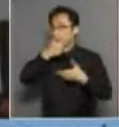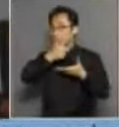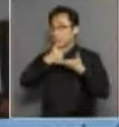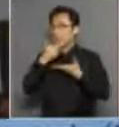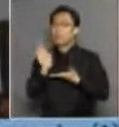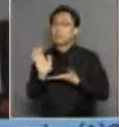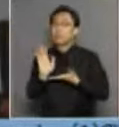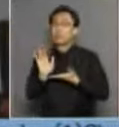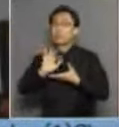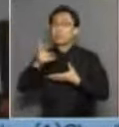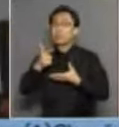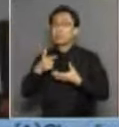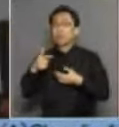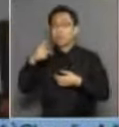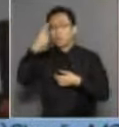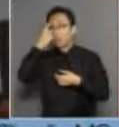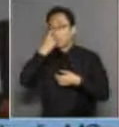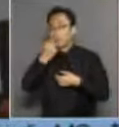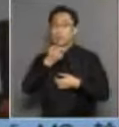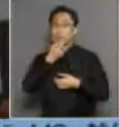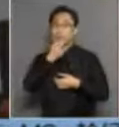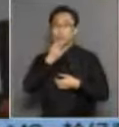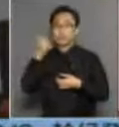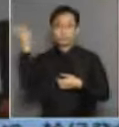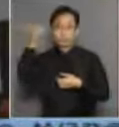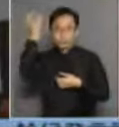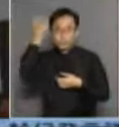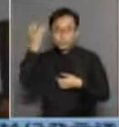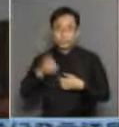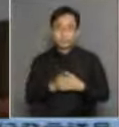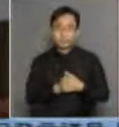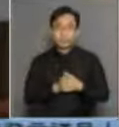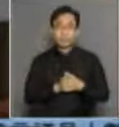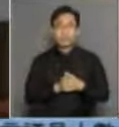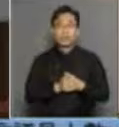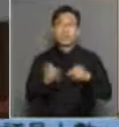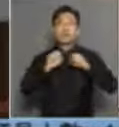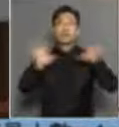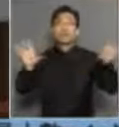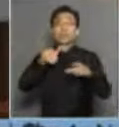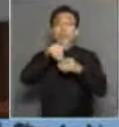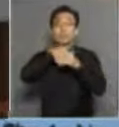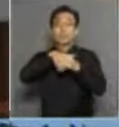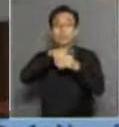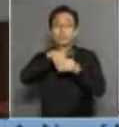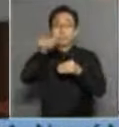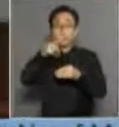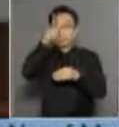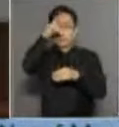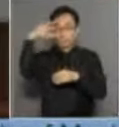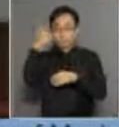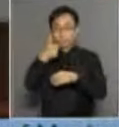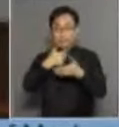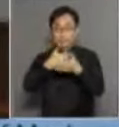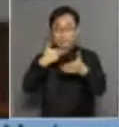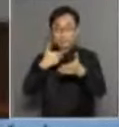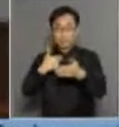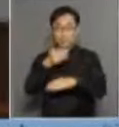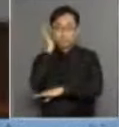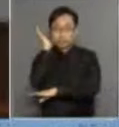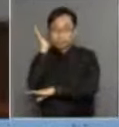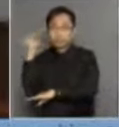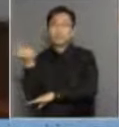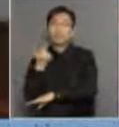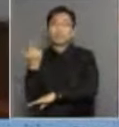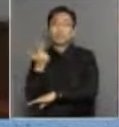嘛？尤其是佢競選之前要宣布參選之前，就做最多呢啲嘢，係嘛？彷彿 當年個